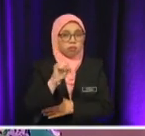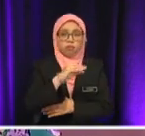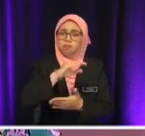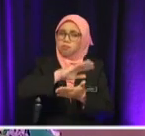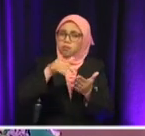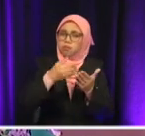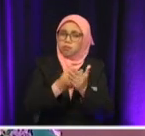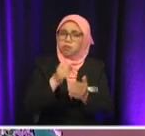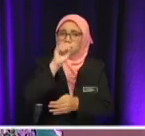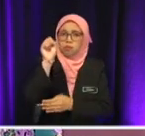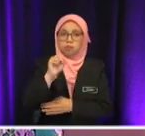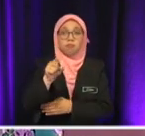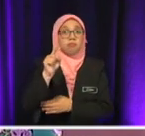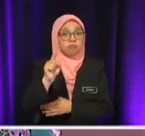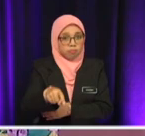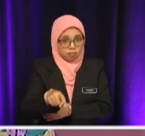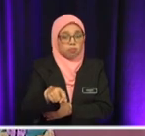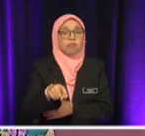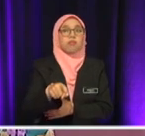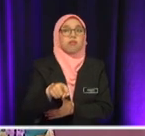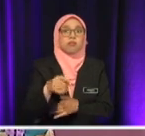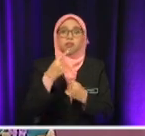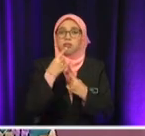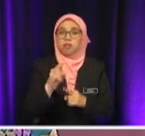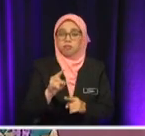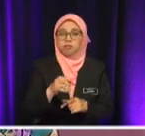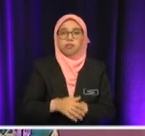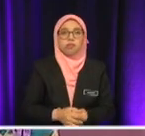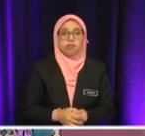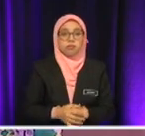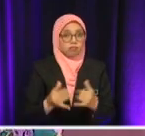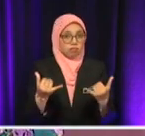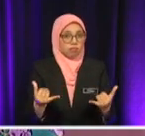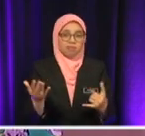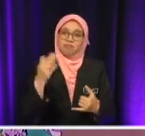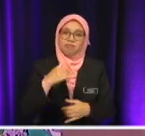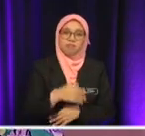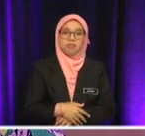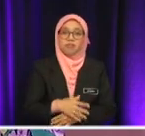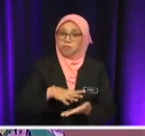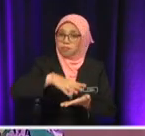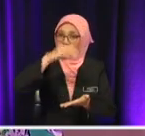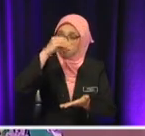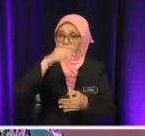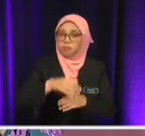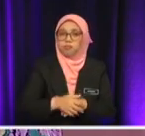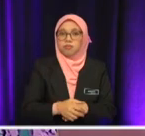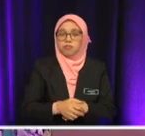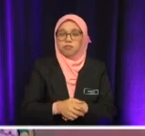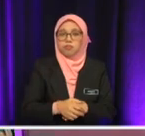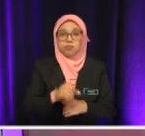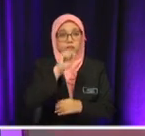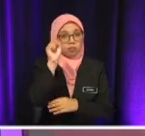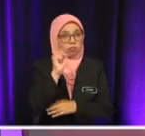ini kamu wajib menjawabnya. Okey, murid-murid, tanpa buang masa, jom kita mulakan dengan soalan yang pertama.